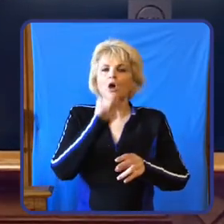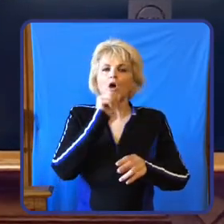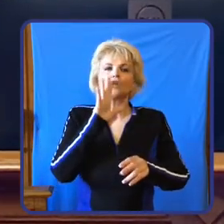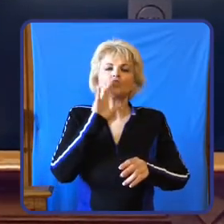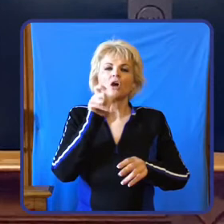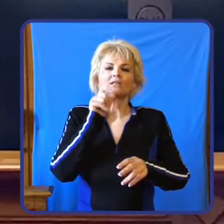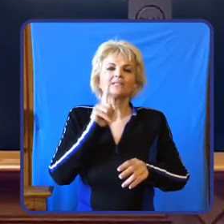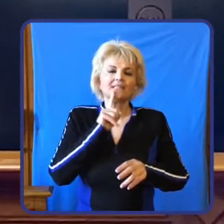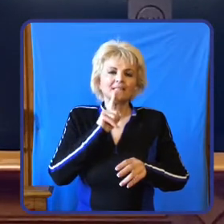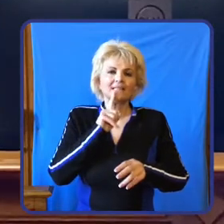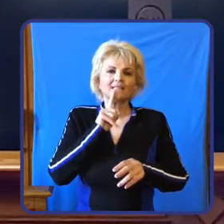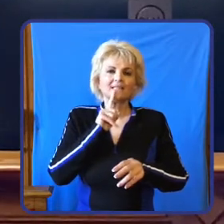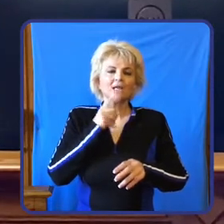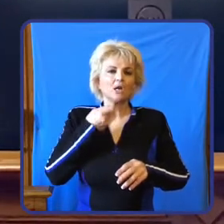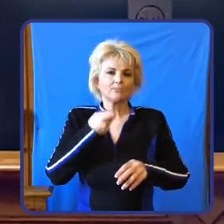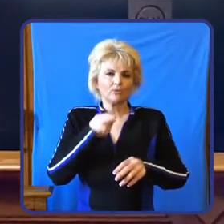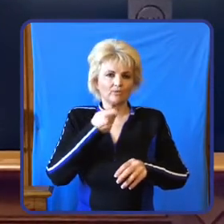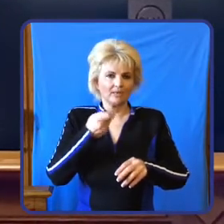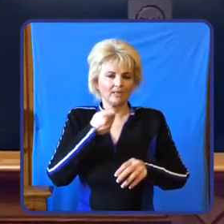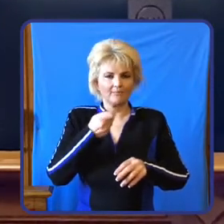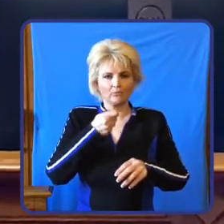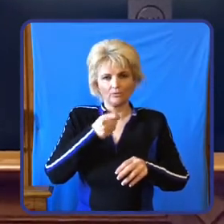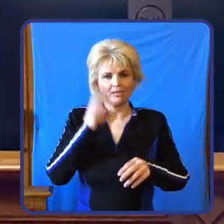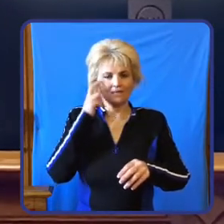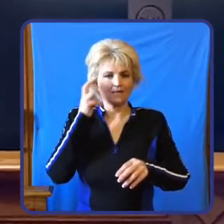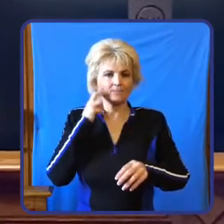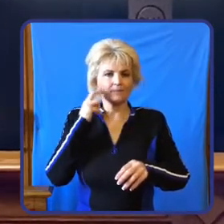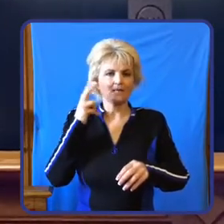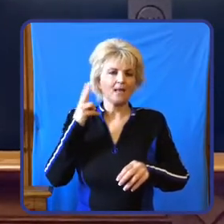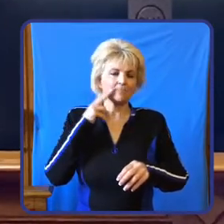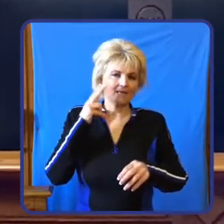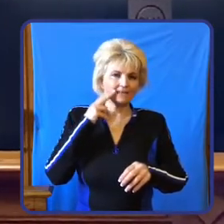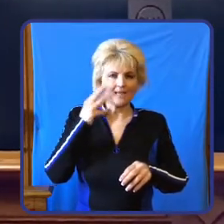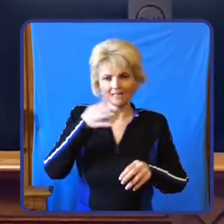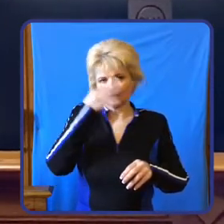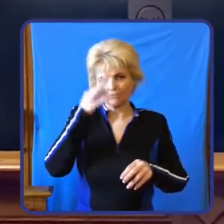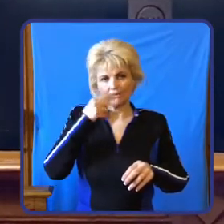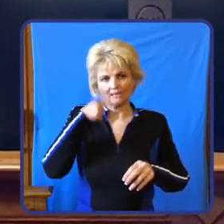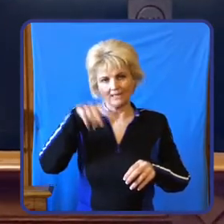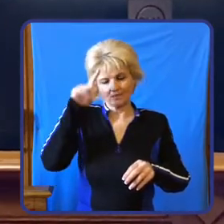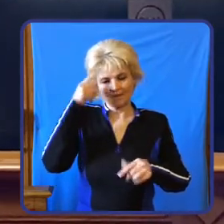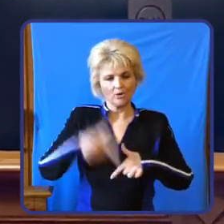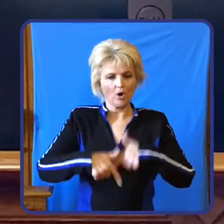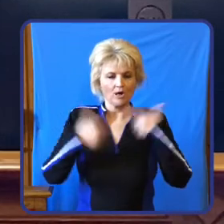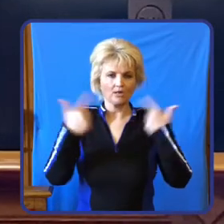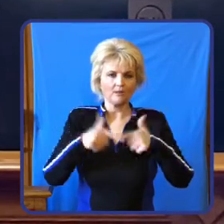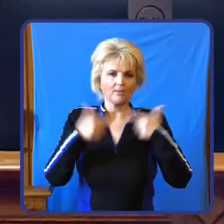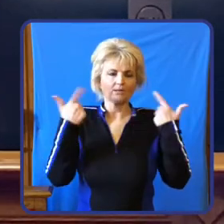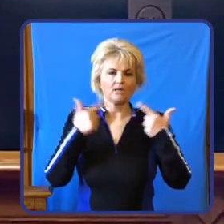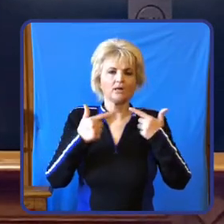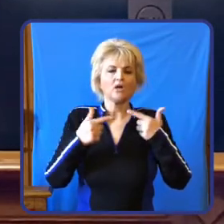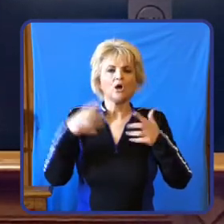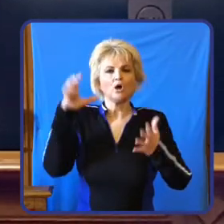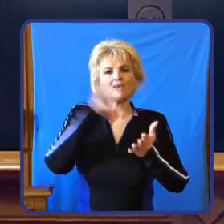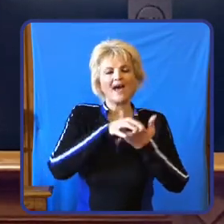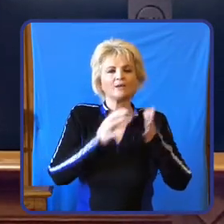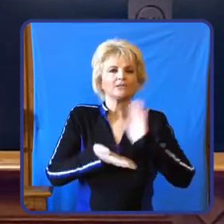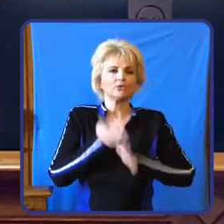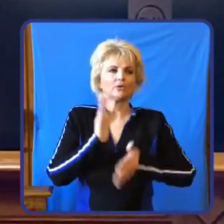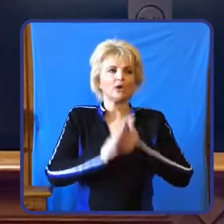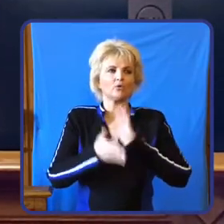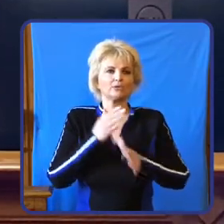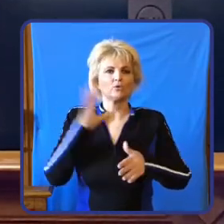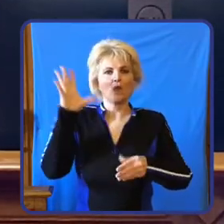nevű műintézmény péntek szombat éjszakánként, sőt inkább hajnalban a város szórakozó fiatal vagy kevésbé